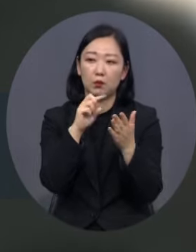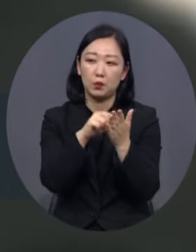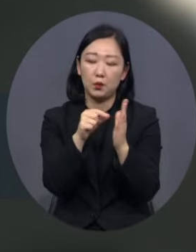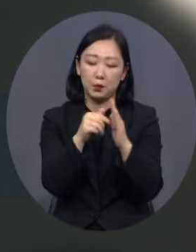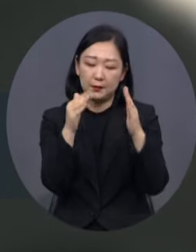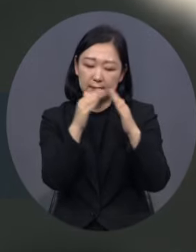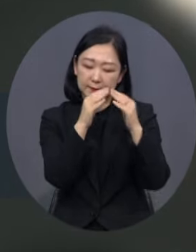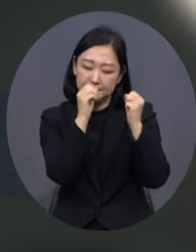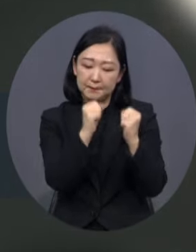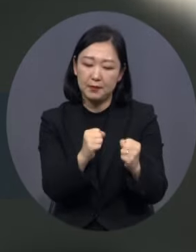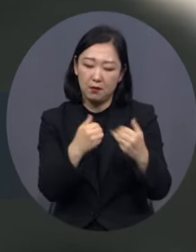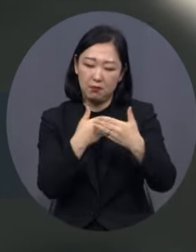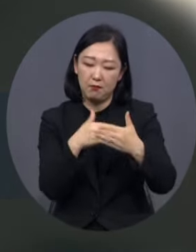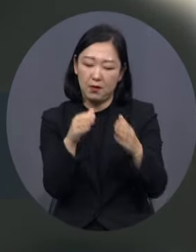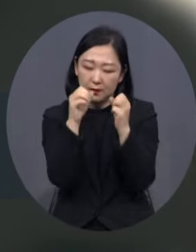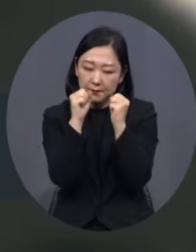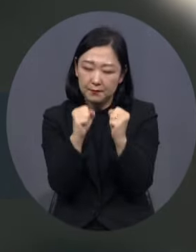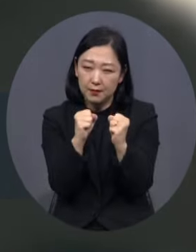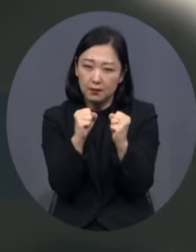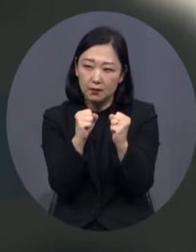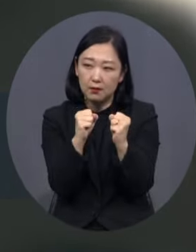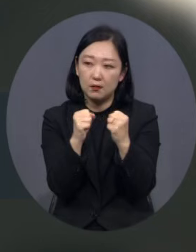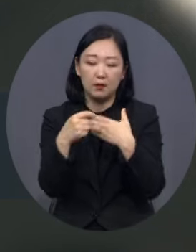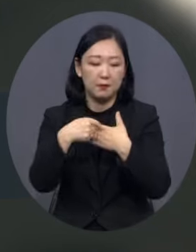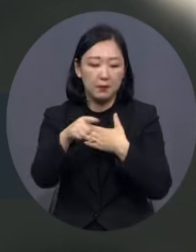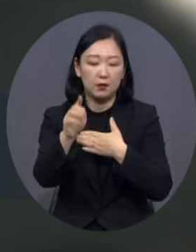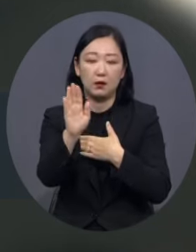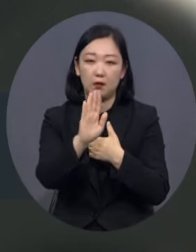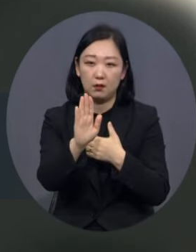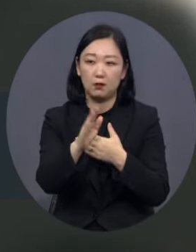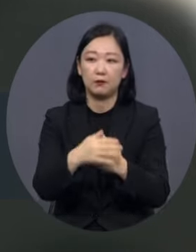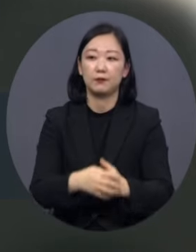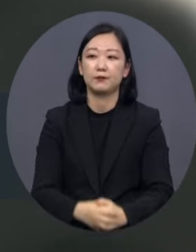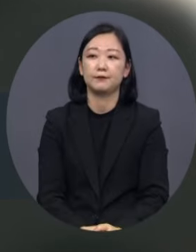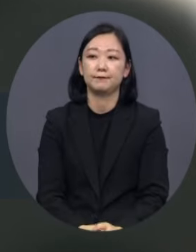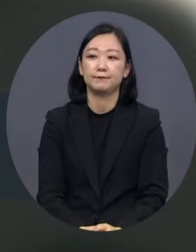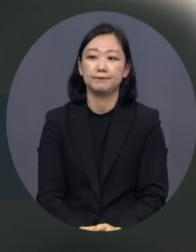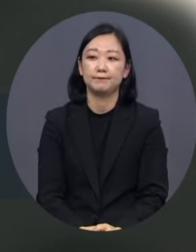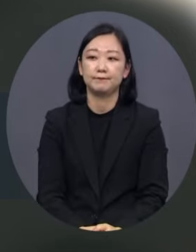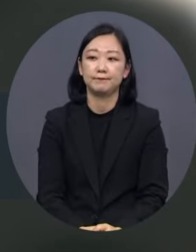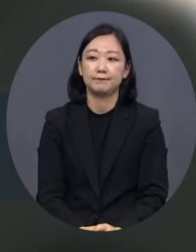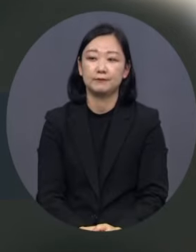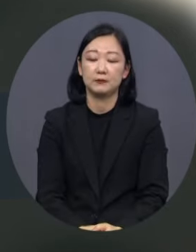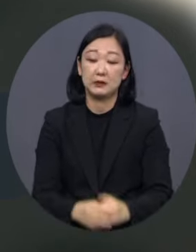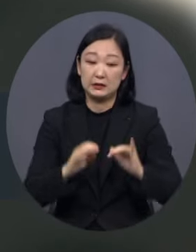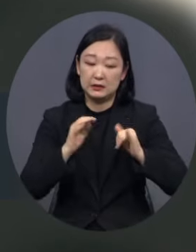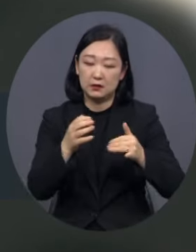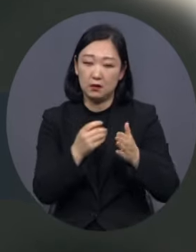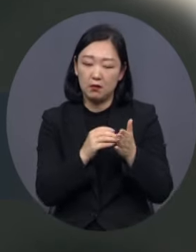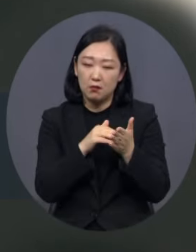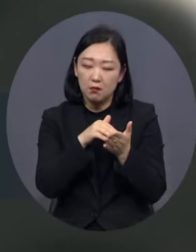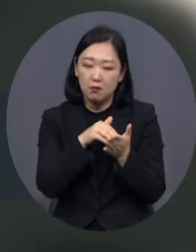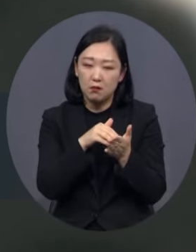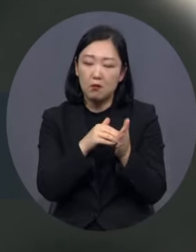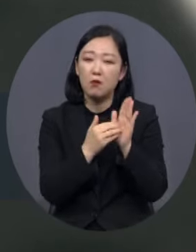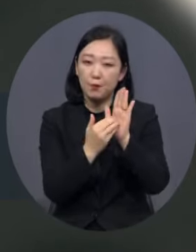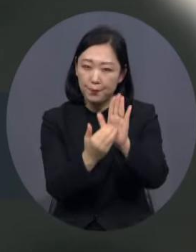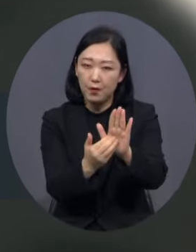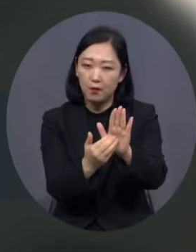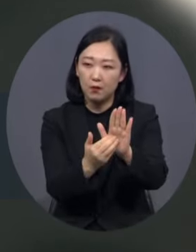같아요 방에서 밖으로 안 나가는 거예요 방에서 그게 이제 막 힘든 거죠 나